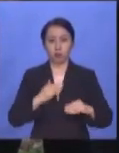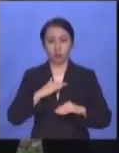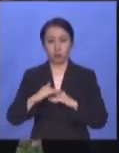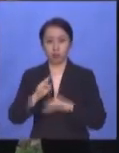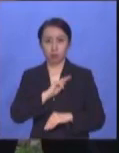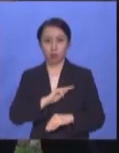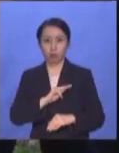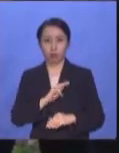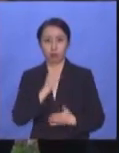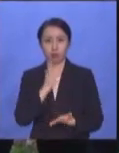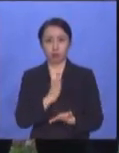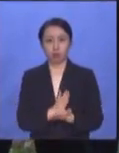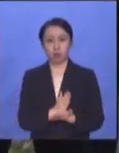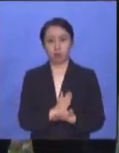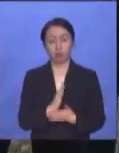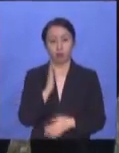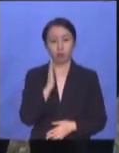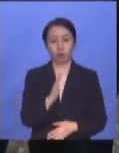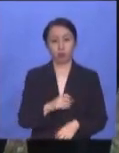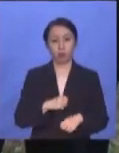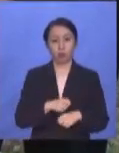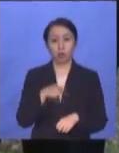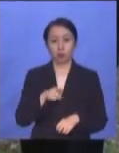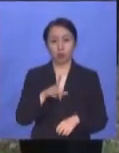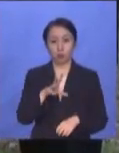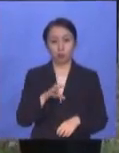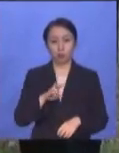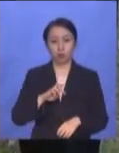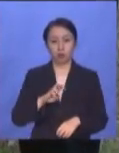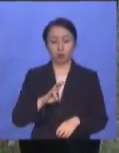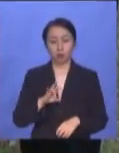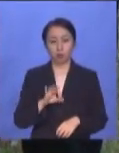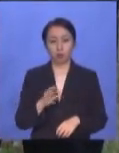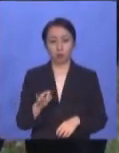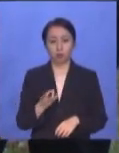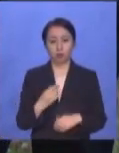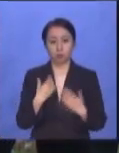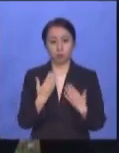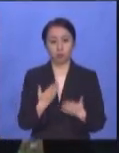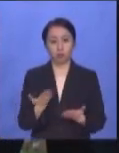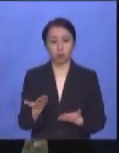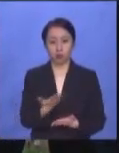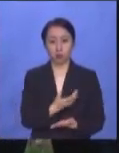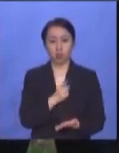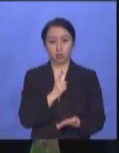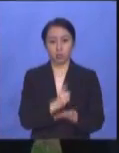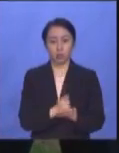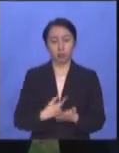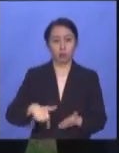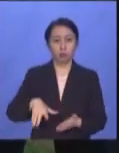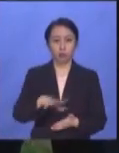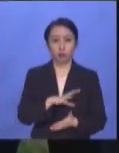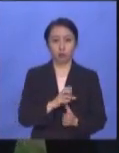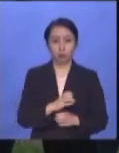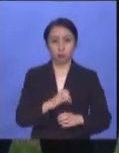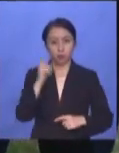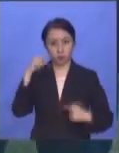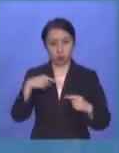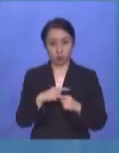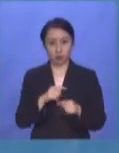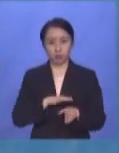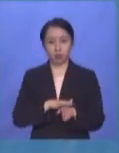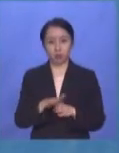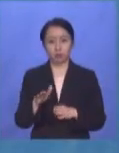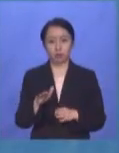работу финансирование есть. Будем доводить до 1,5 триллиона. Но при этом с вашей стороны вы должны полностью весь комплекс технологий